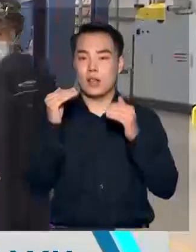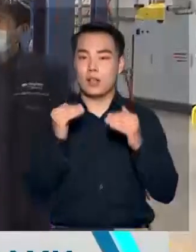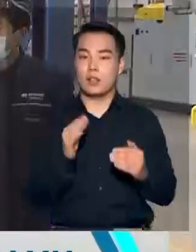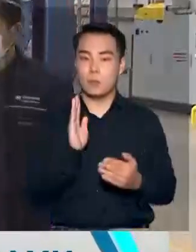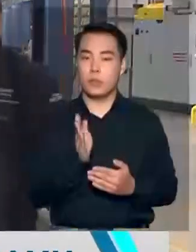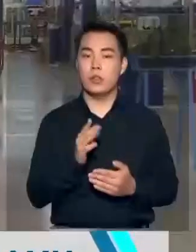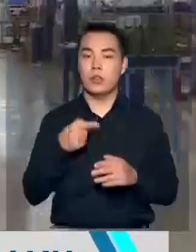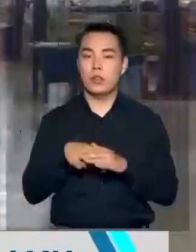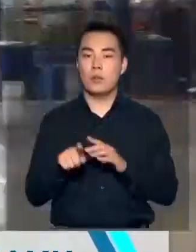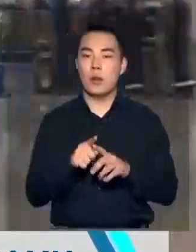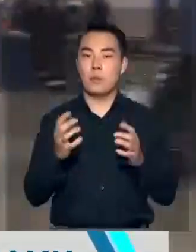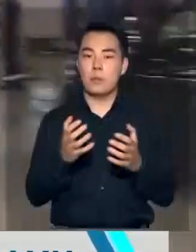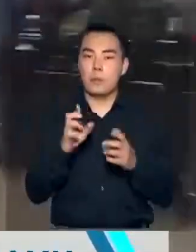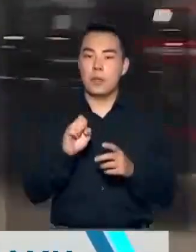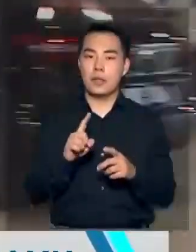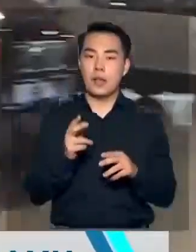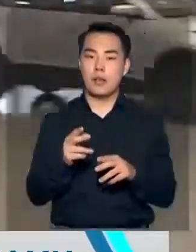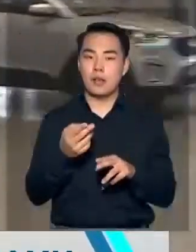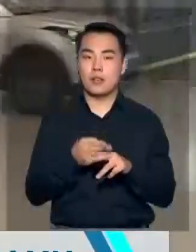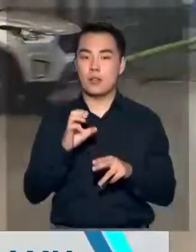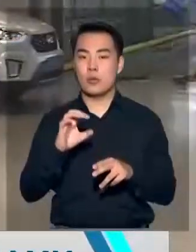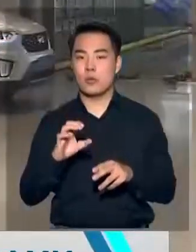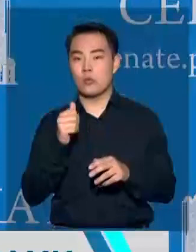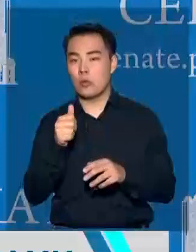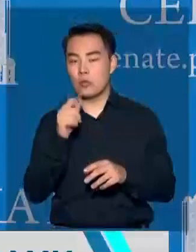АБС, подушек безопасности и кнопки СОС.